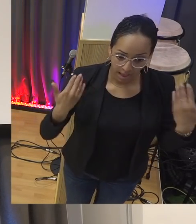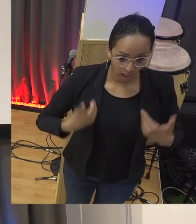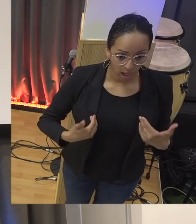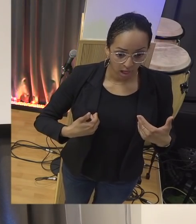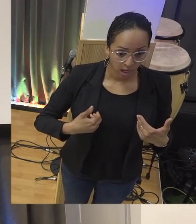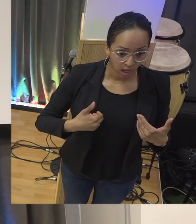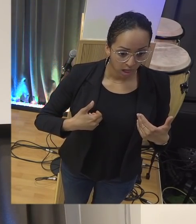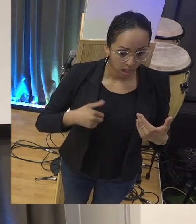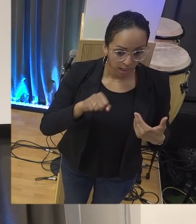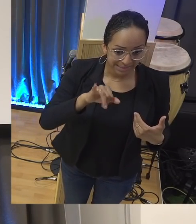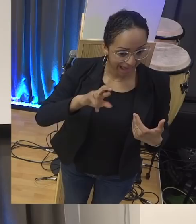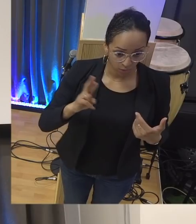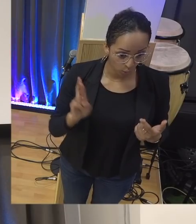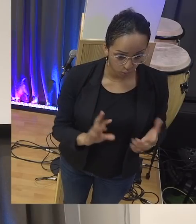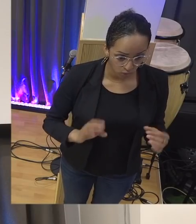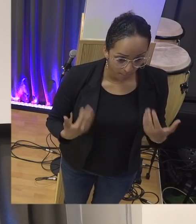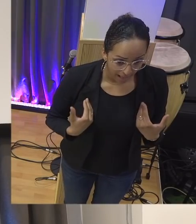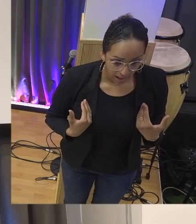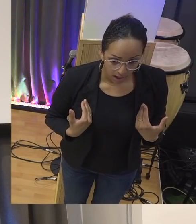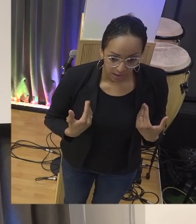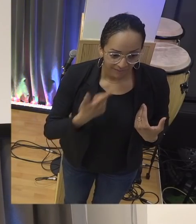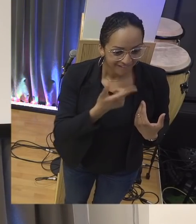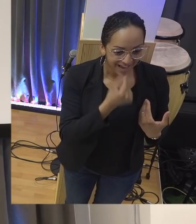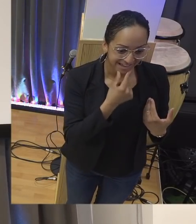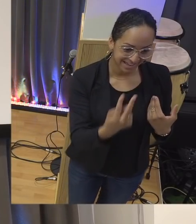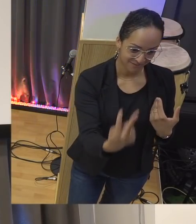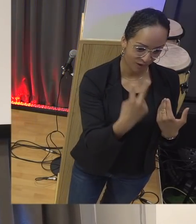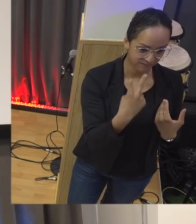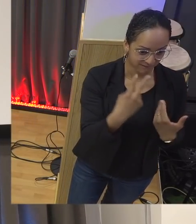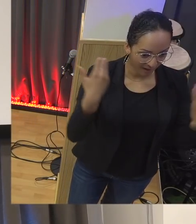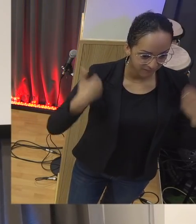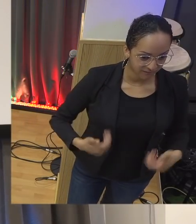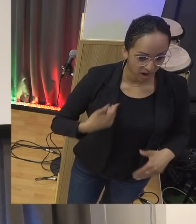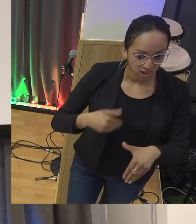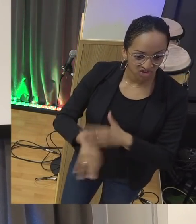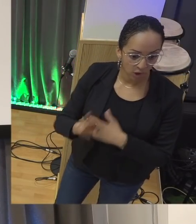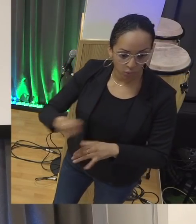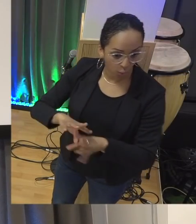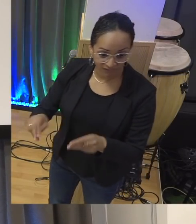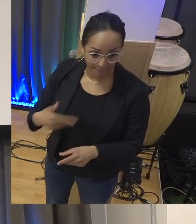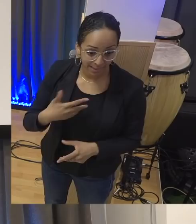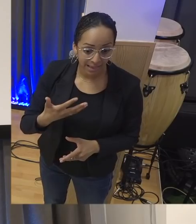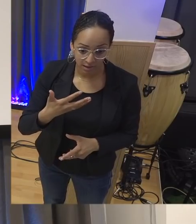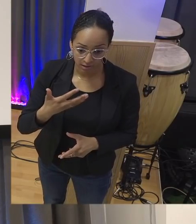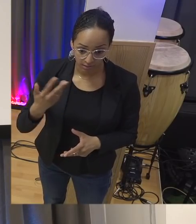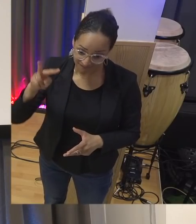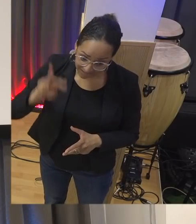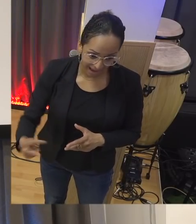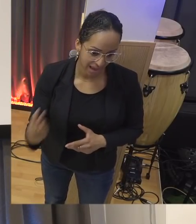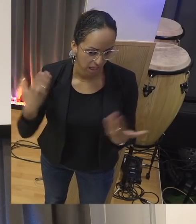C'est facile de prêcher aux autres, mais quand je suis chez ma mère, dans ta famille, tu ne joues pas un autre personnage. Et ça met